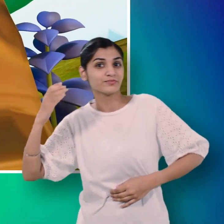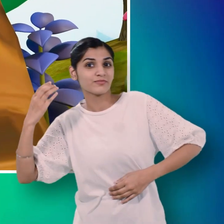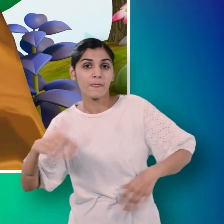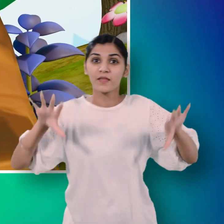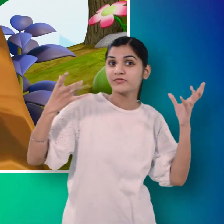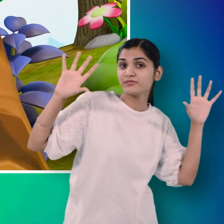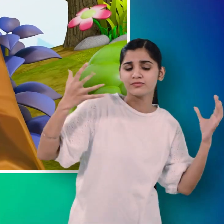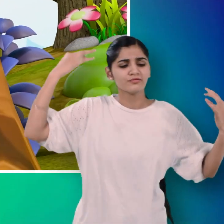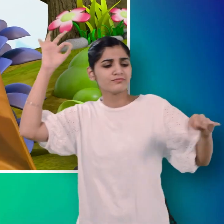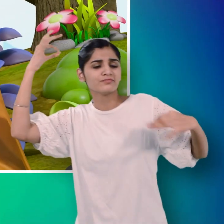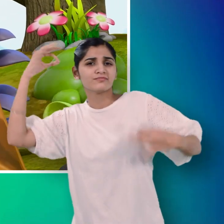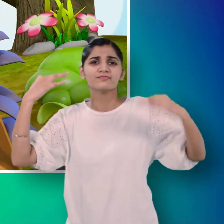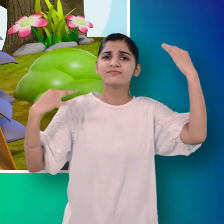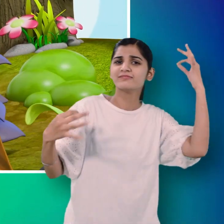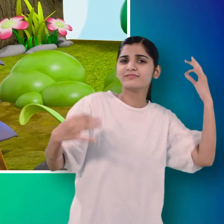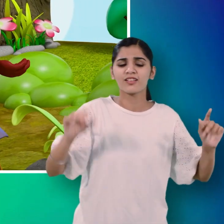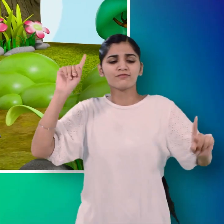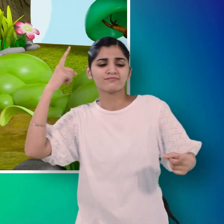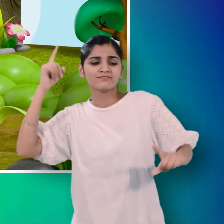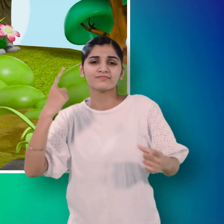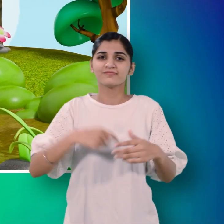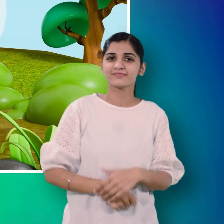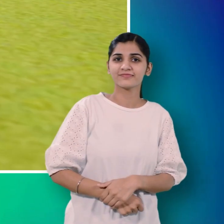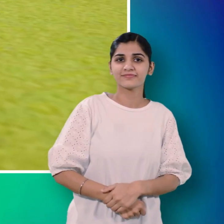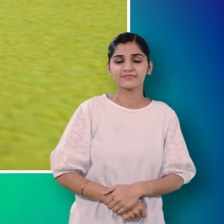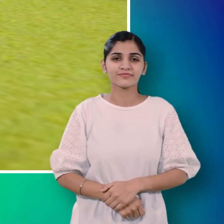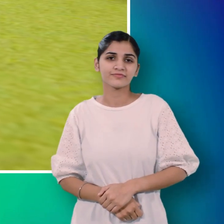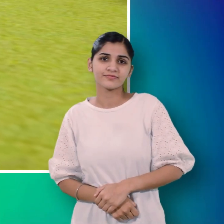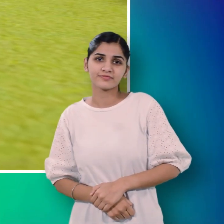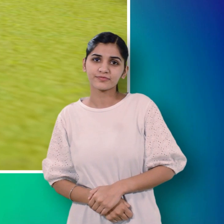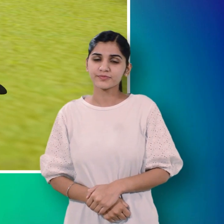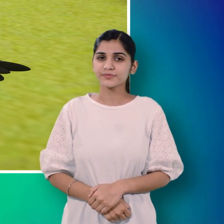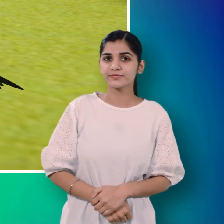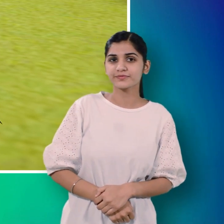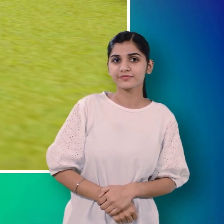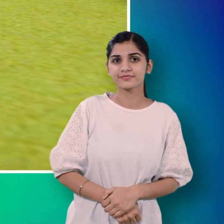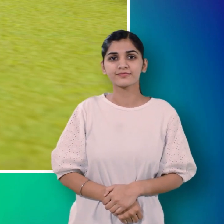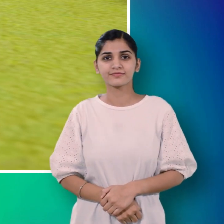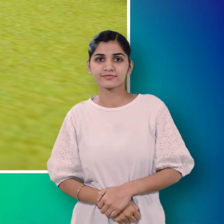मुन्ना ढोल बजाएगा, भालू नाच दिखाएगा। नाच चबूरे